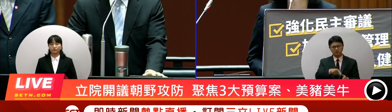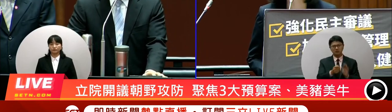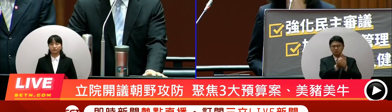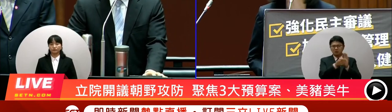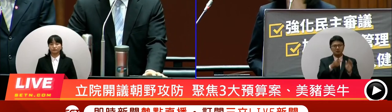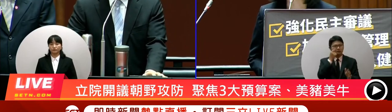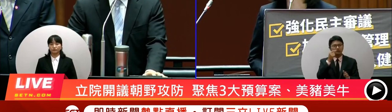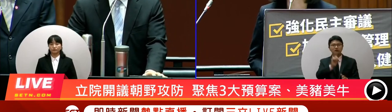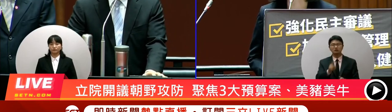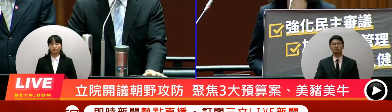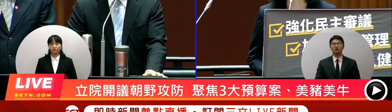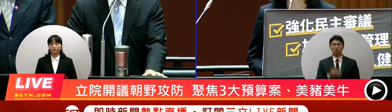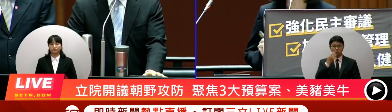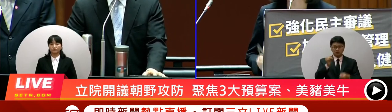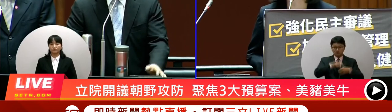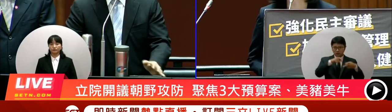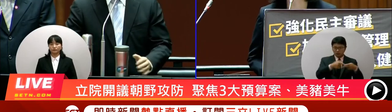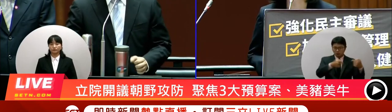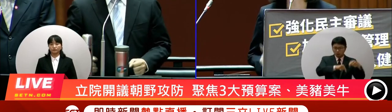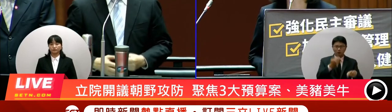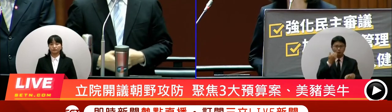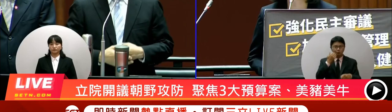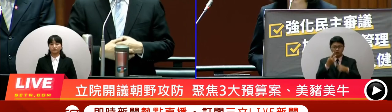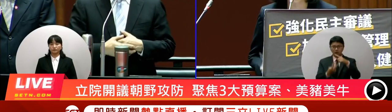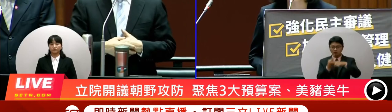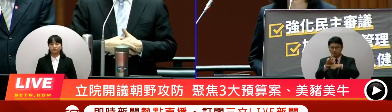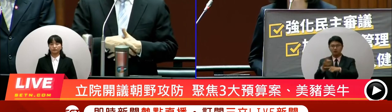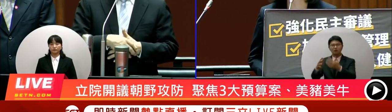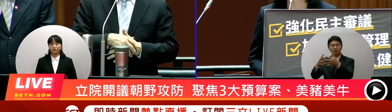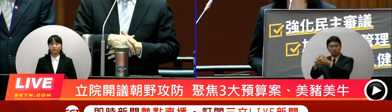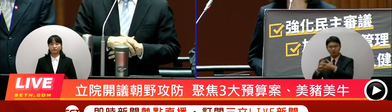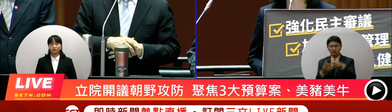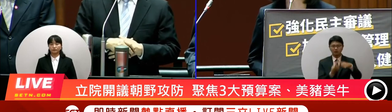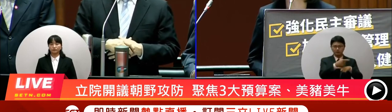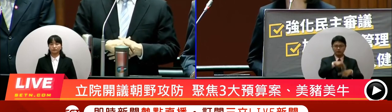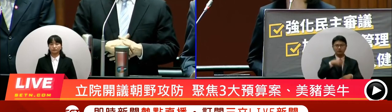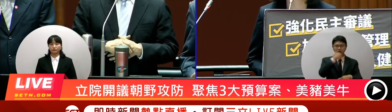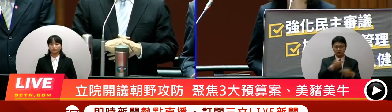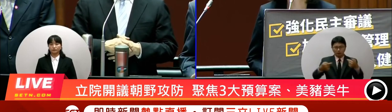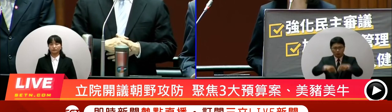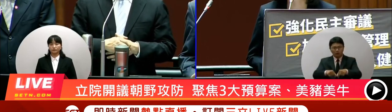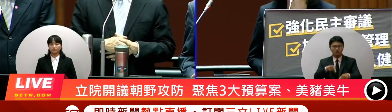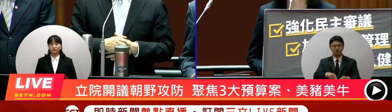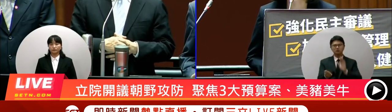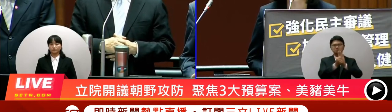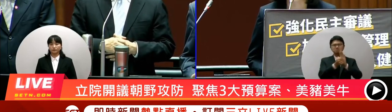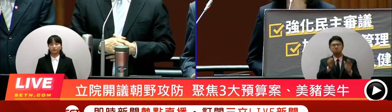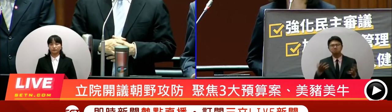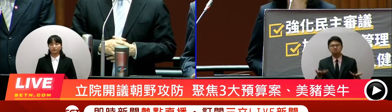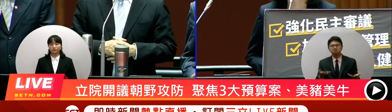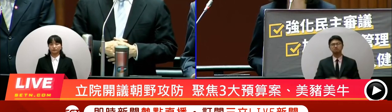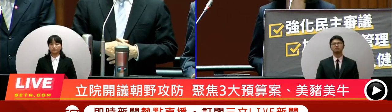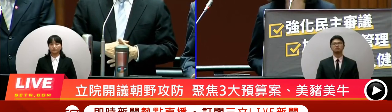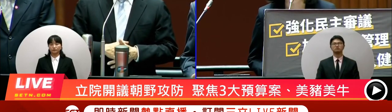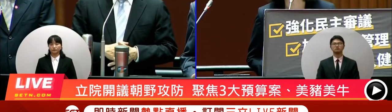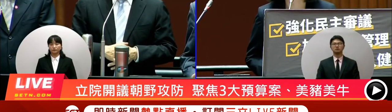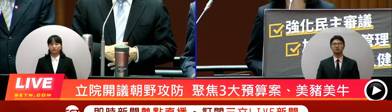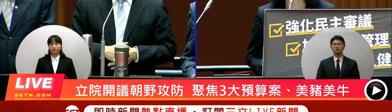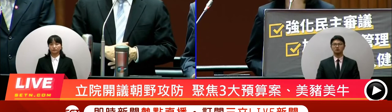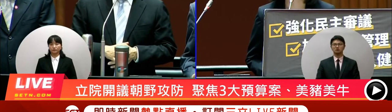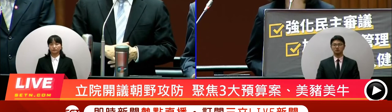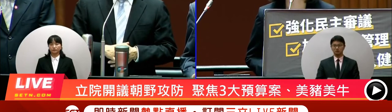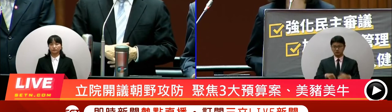比如说它的加工品它假设是一半来自于美国一半来自于台湾，那它该如何做标示？那这个部分我们想提到是不是只有喊